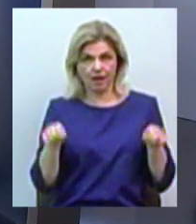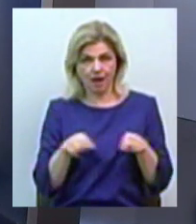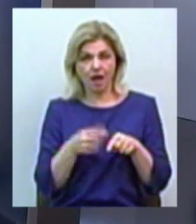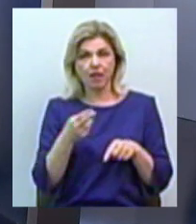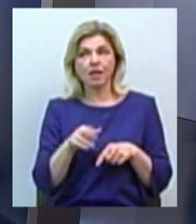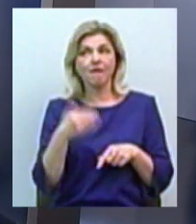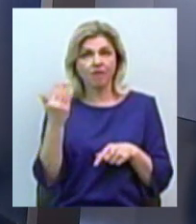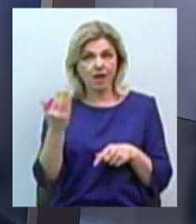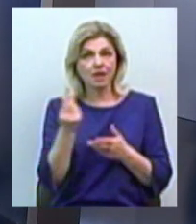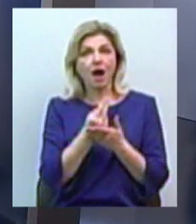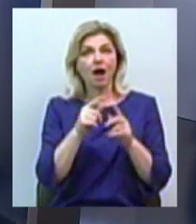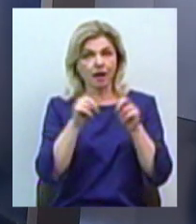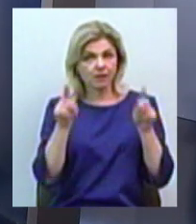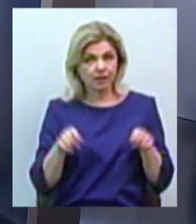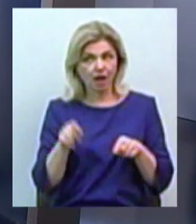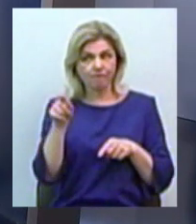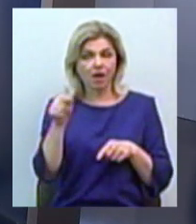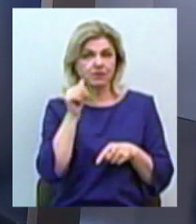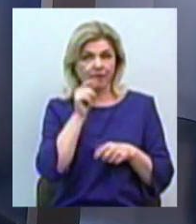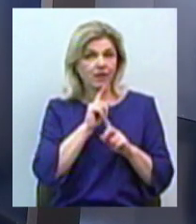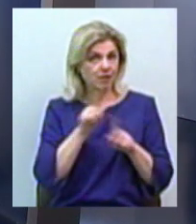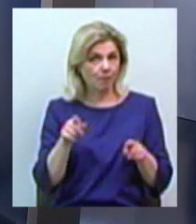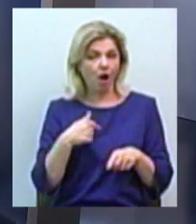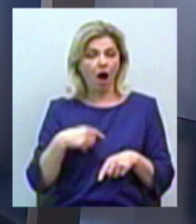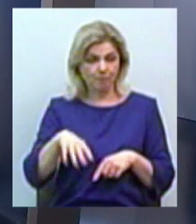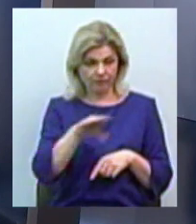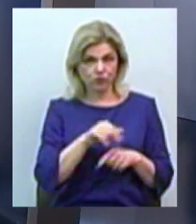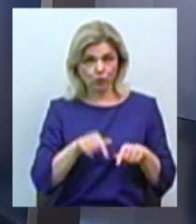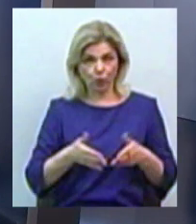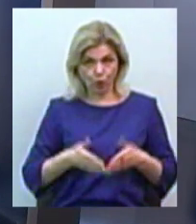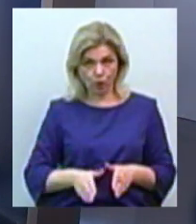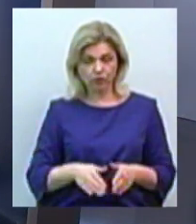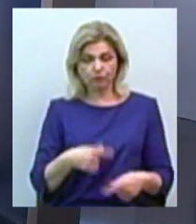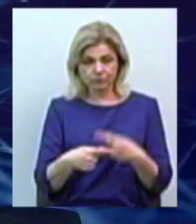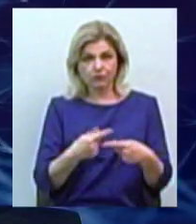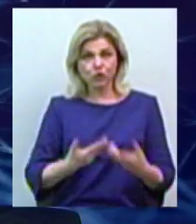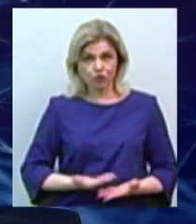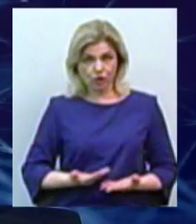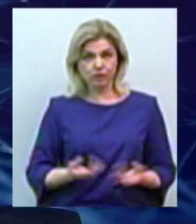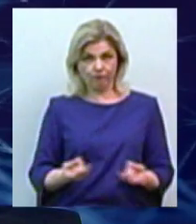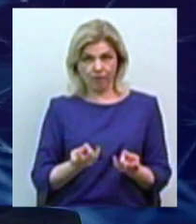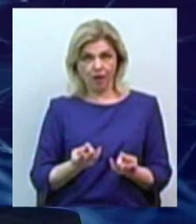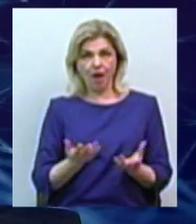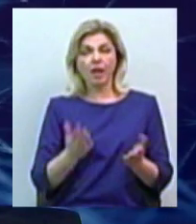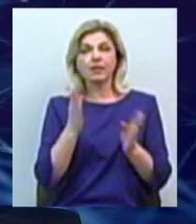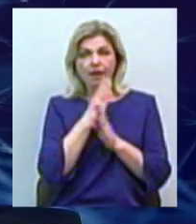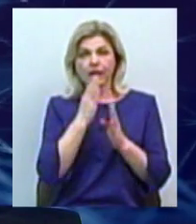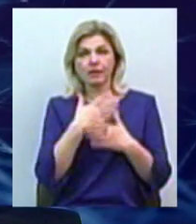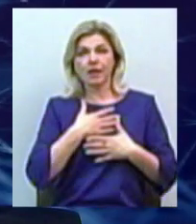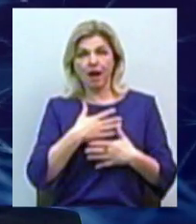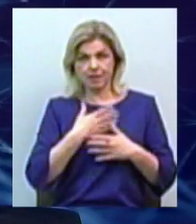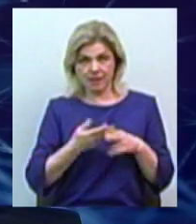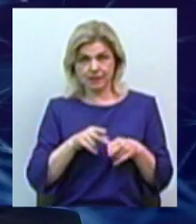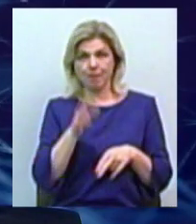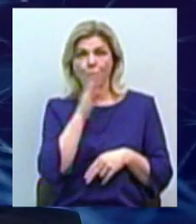завтра не буде. А ми плануємо тут жити все своє життя. Ми тут народилися, ми тут плануємо жити і дихати цим повітрям. А до речі,